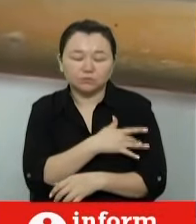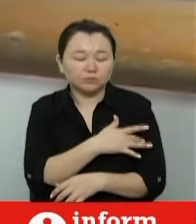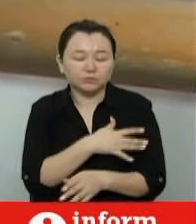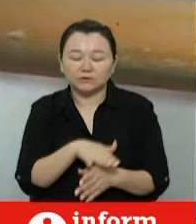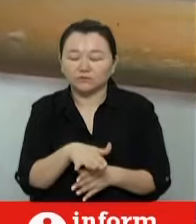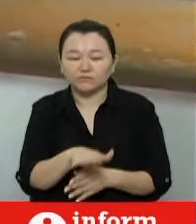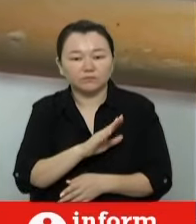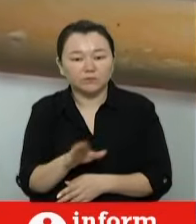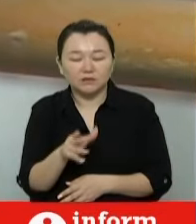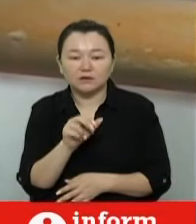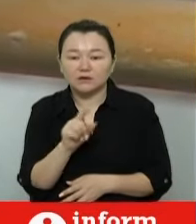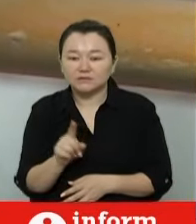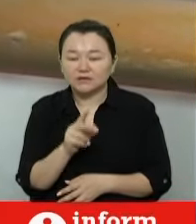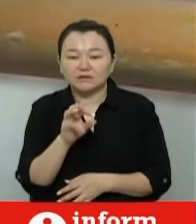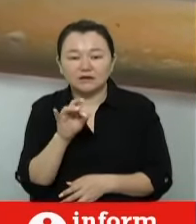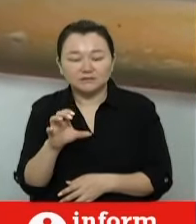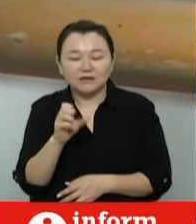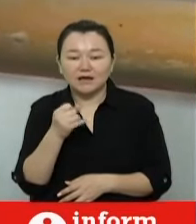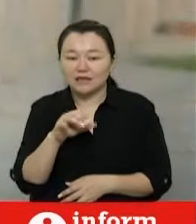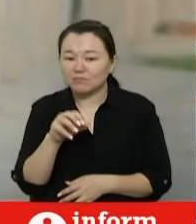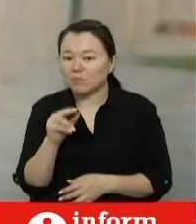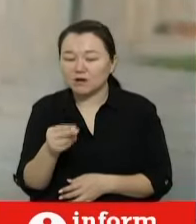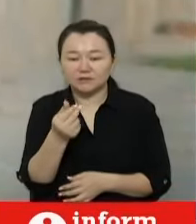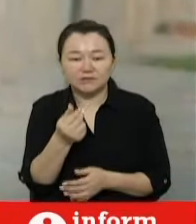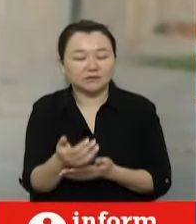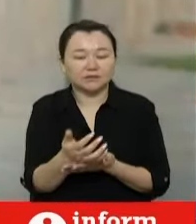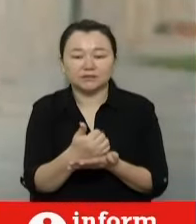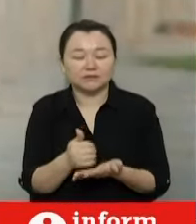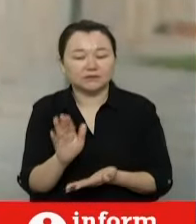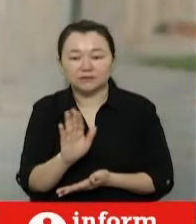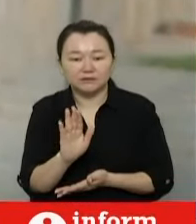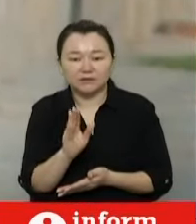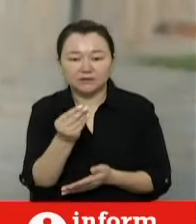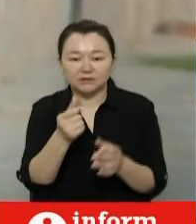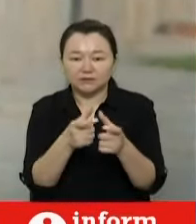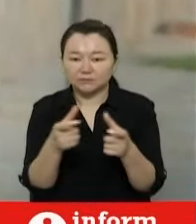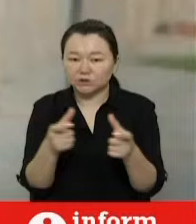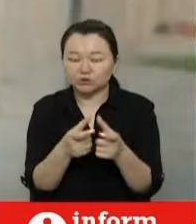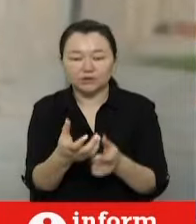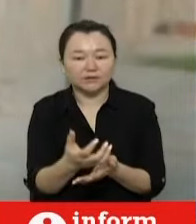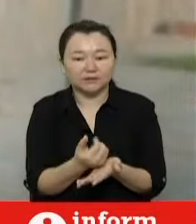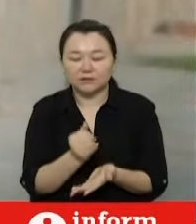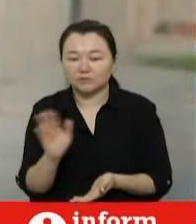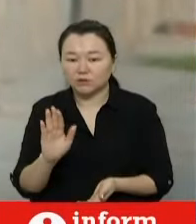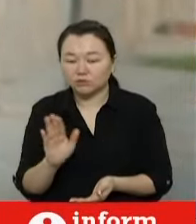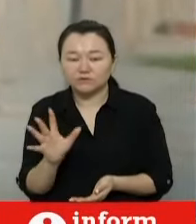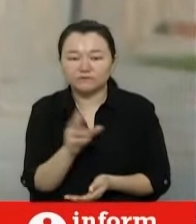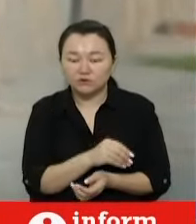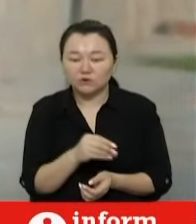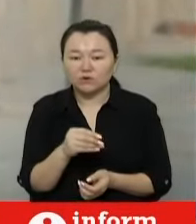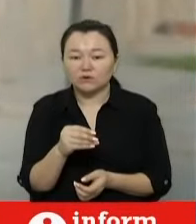Сотрудники «Кастрансгаз» Аймак не взимают, то есть не берут наличные деньги. Все